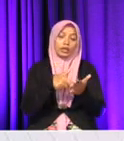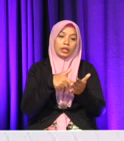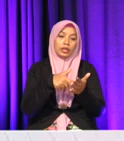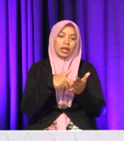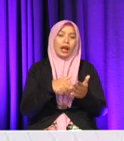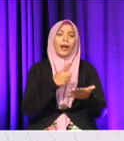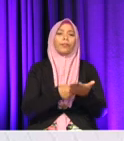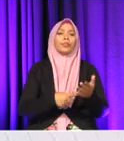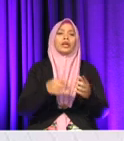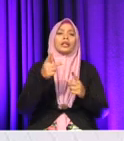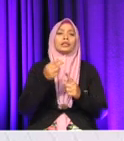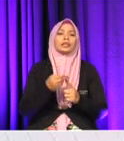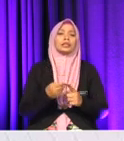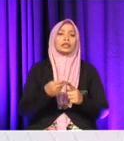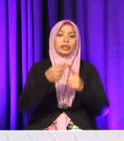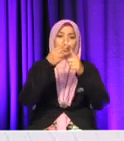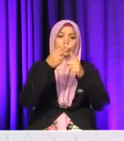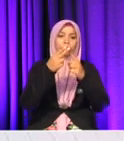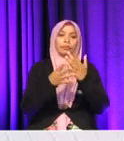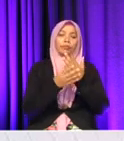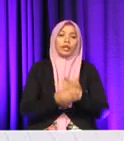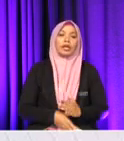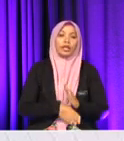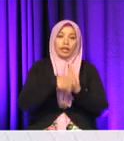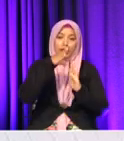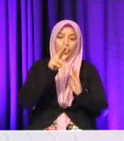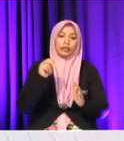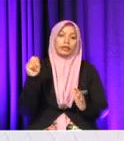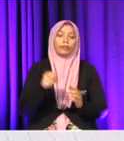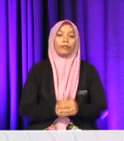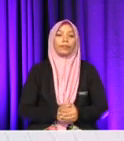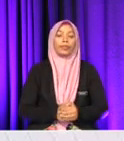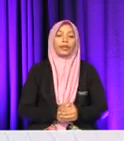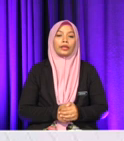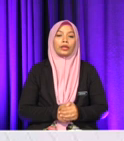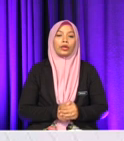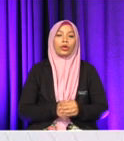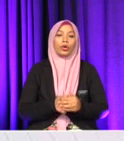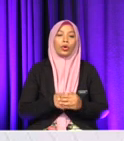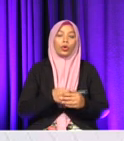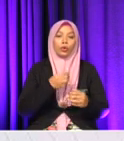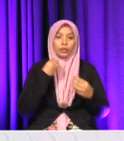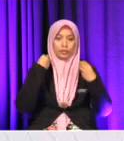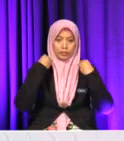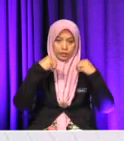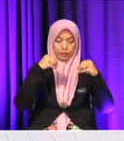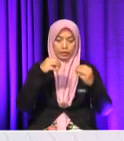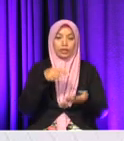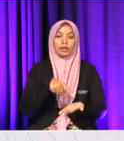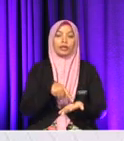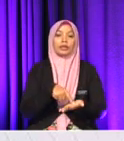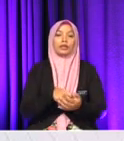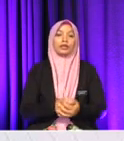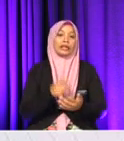ditawarkan oleh sebuah organisasi lah dan y-nya sudah pasti dapat meyakinkan audio dan dapat